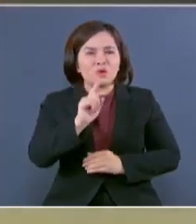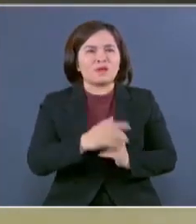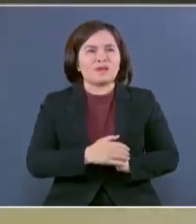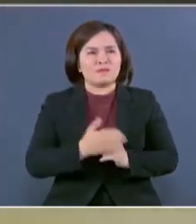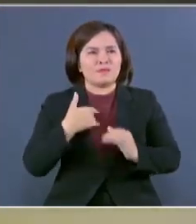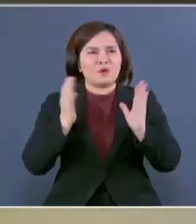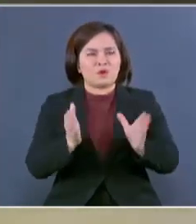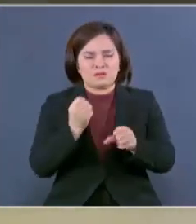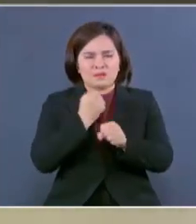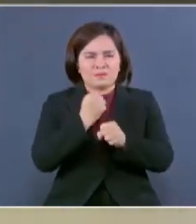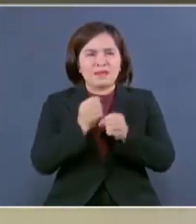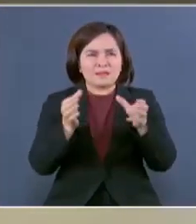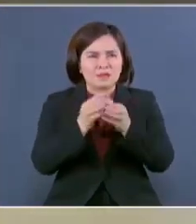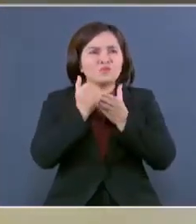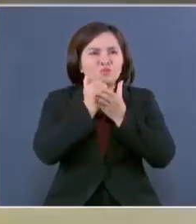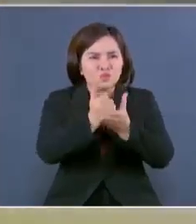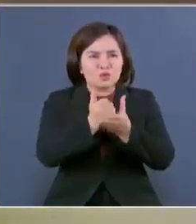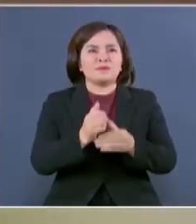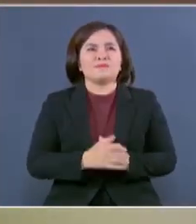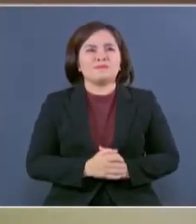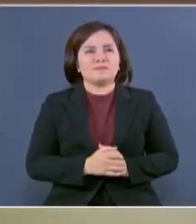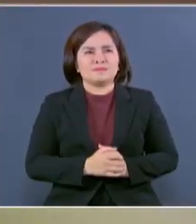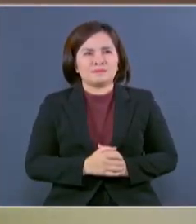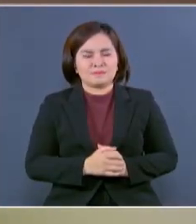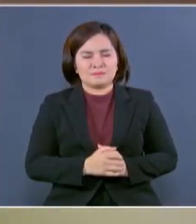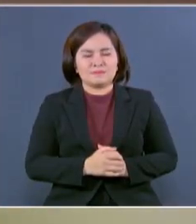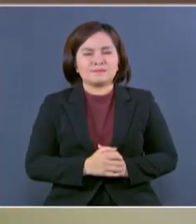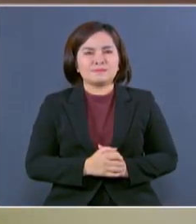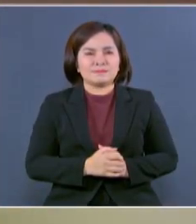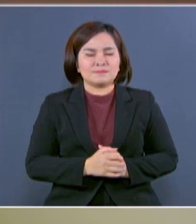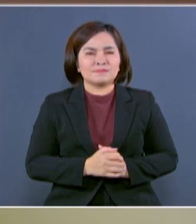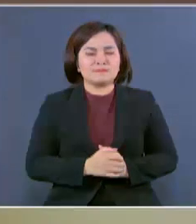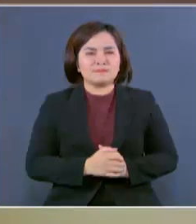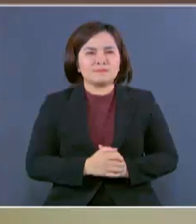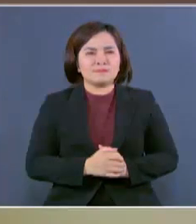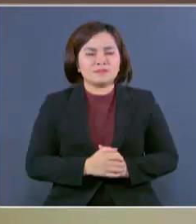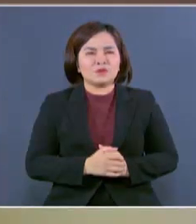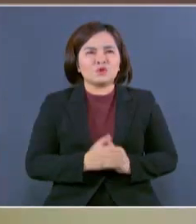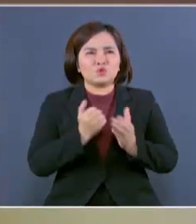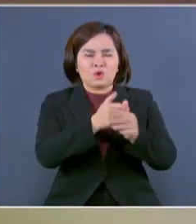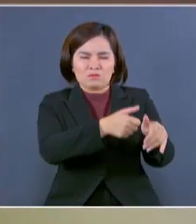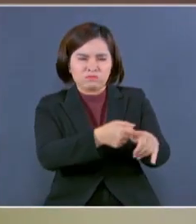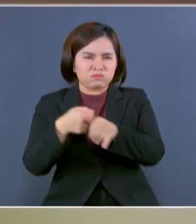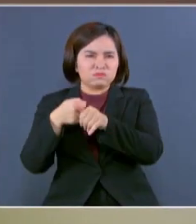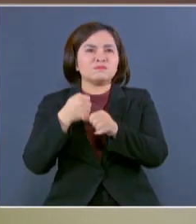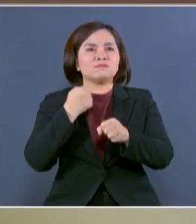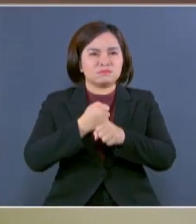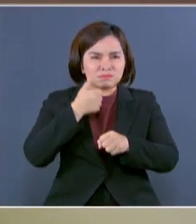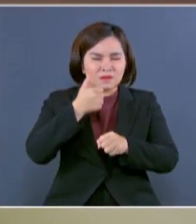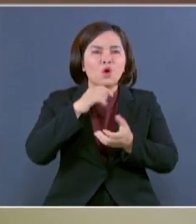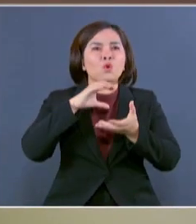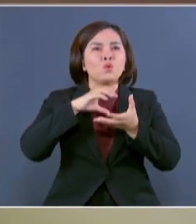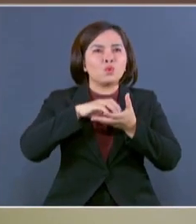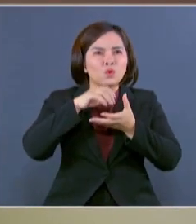ปให้การช่วยเหลือเช่นเดียวกันโดยได้ใส่เสื้อชูชีพแล้วก็นั่งไปบนห่วงยางไปดึงตัวเด็กขึ้นมาจากน้ำโช